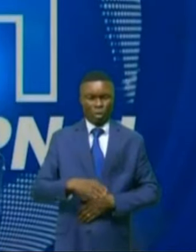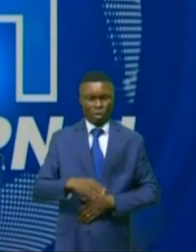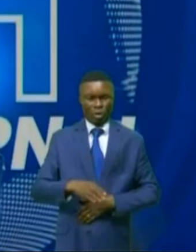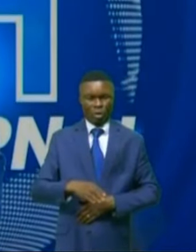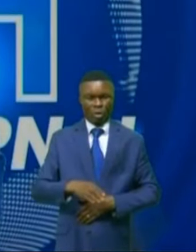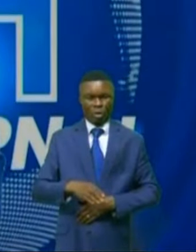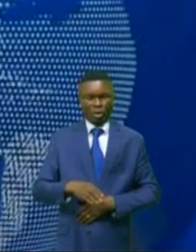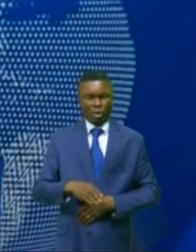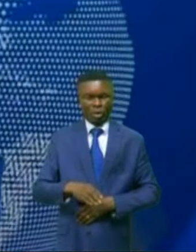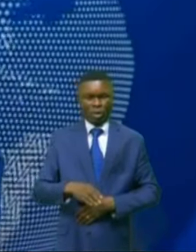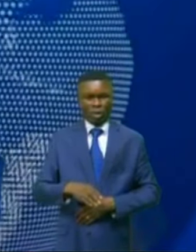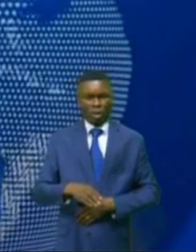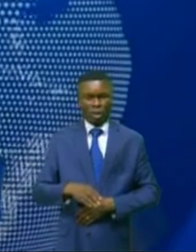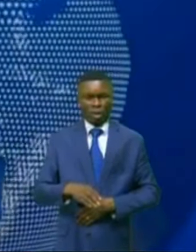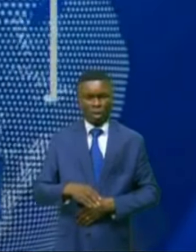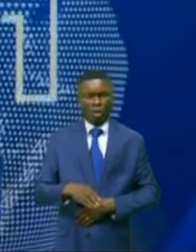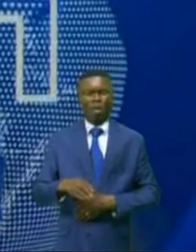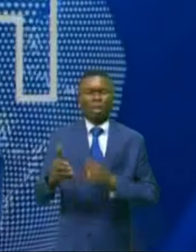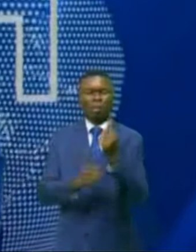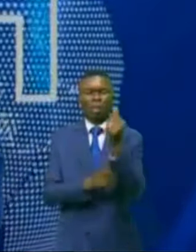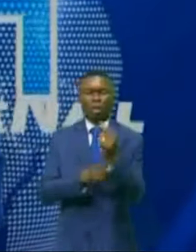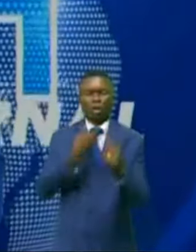malveillant des détracteurs